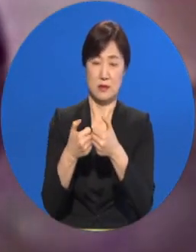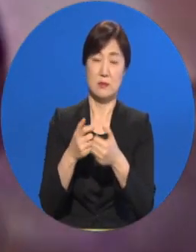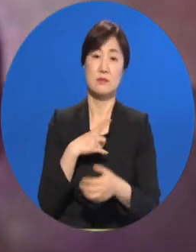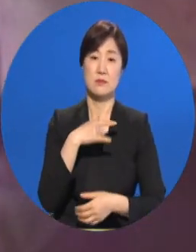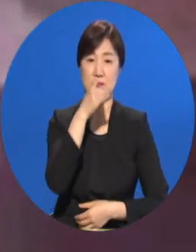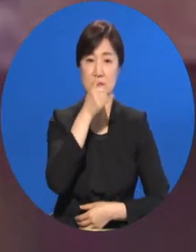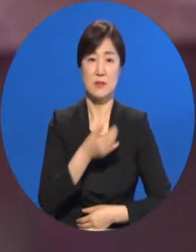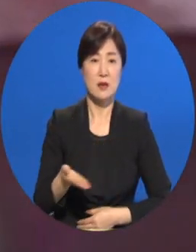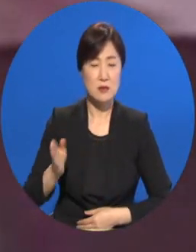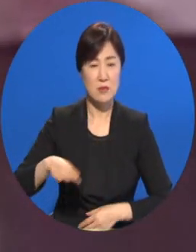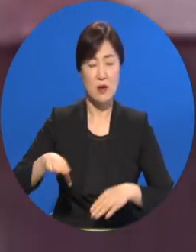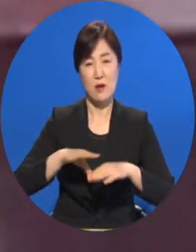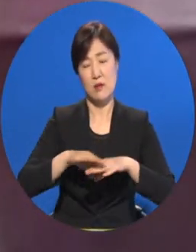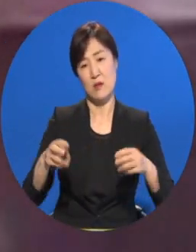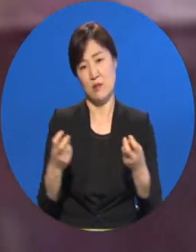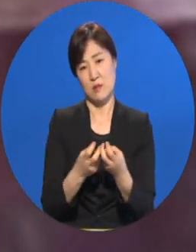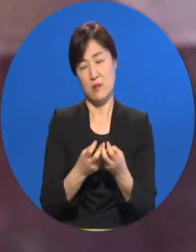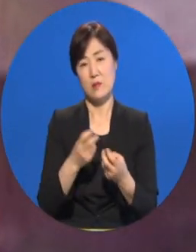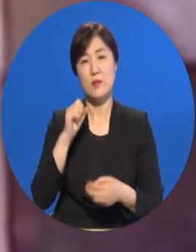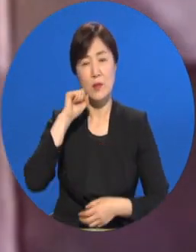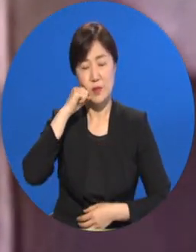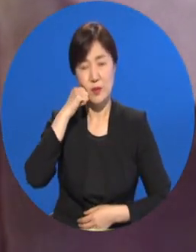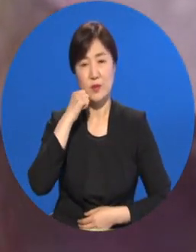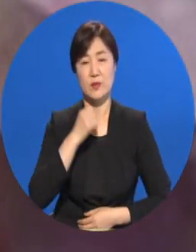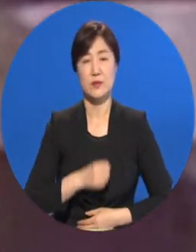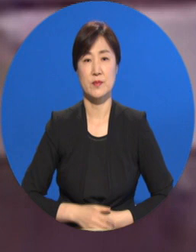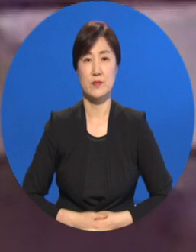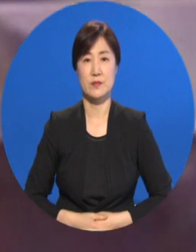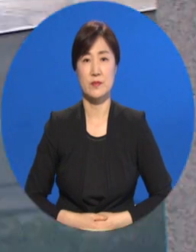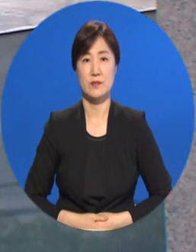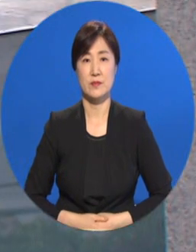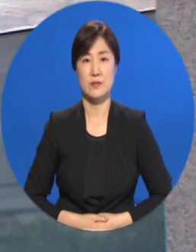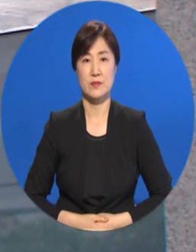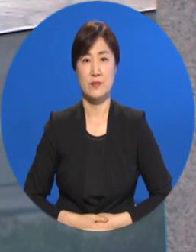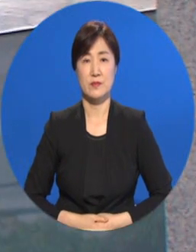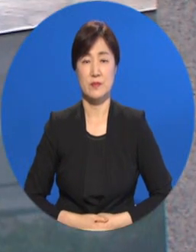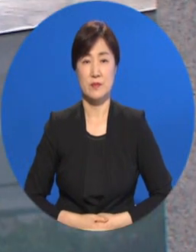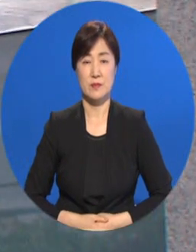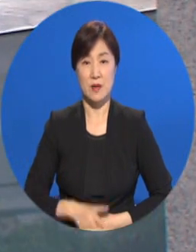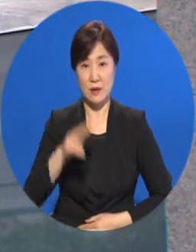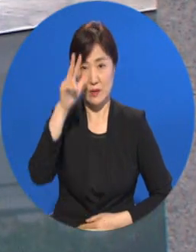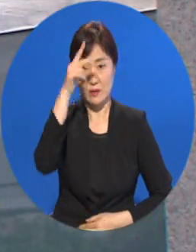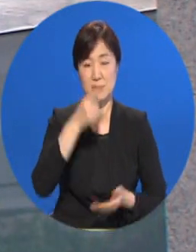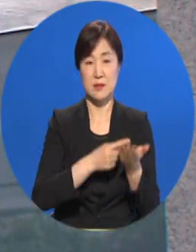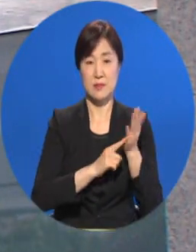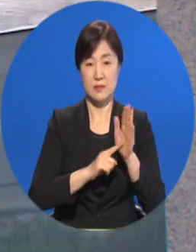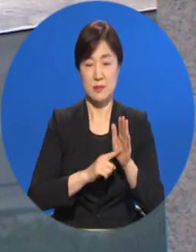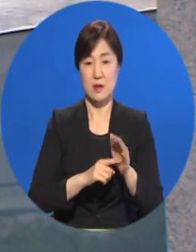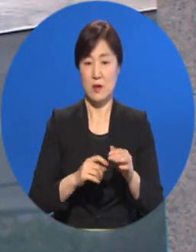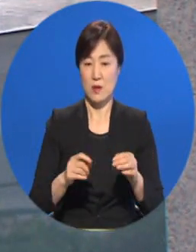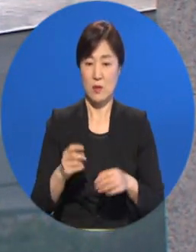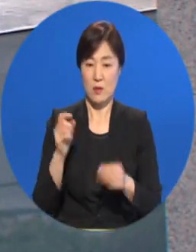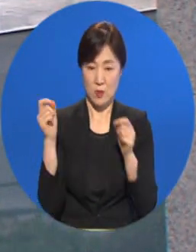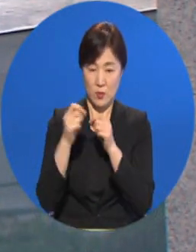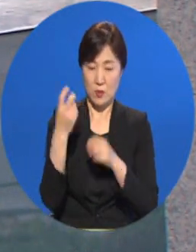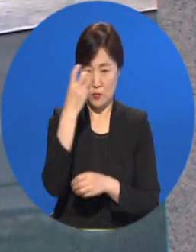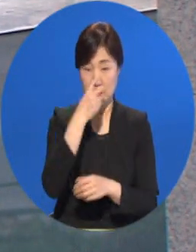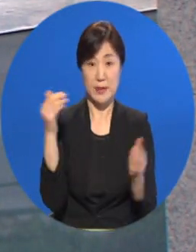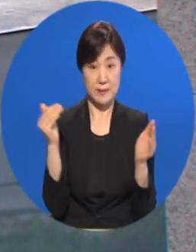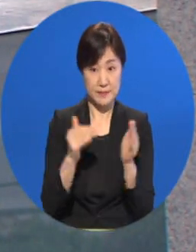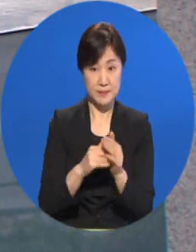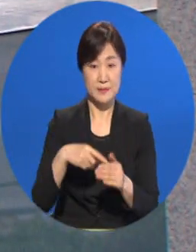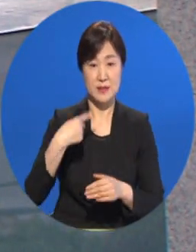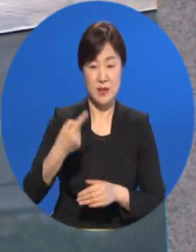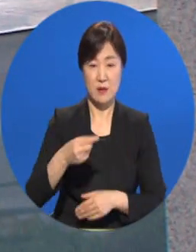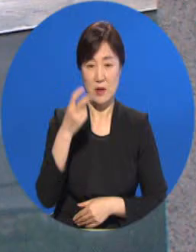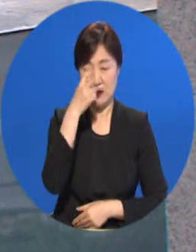상담했으나 특별한 조치는 이루어지지 못했던 것으로 알려졌습니다. 경찰은 조만간 조사를 마무리하고 피의자를